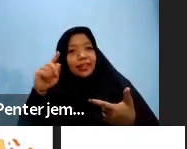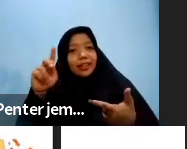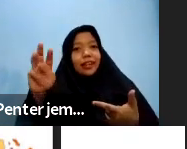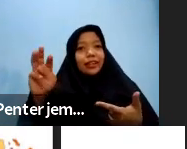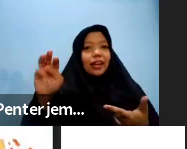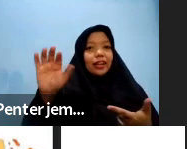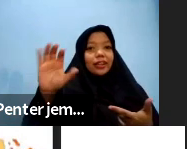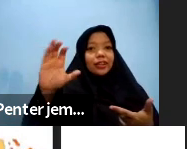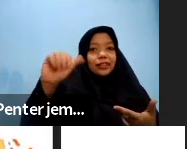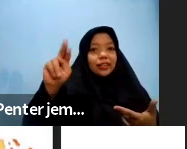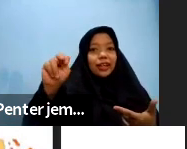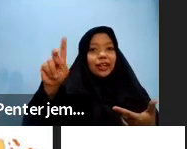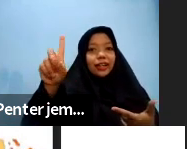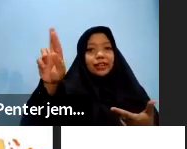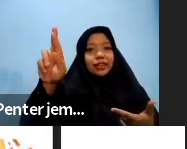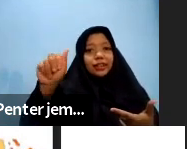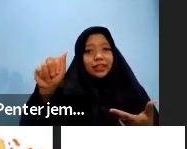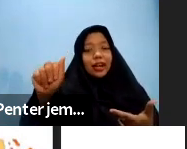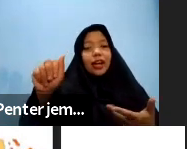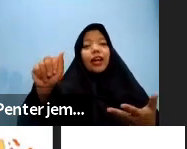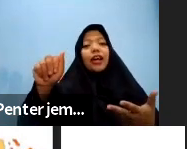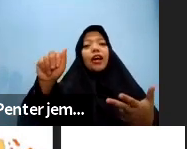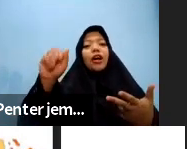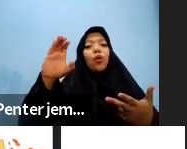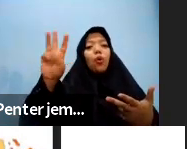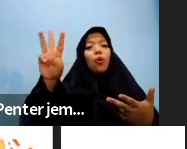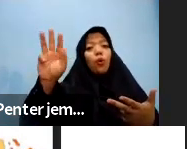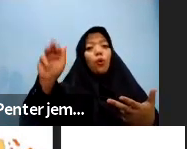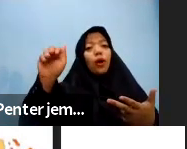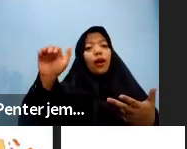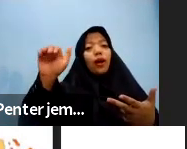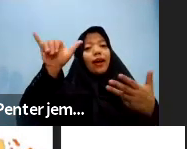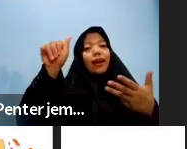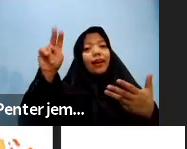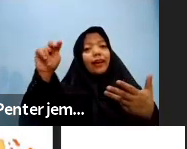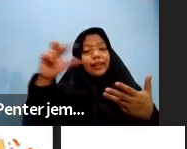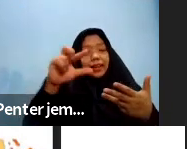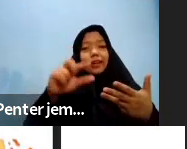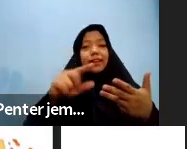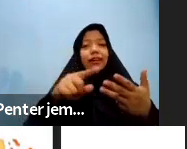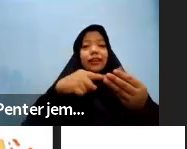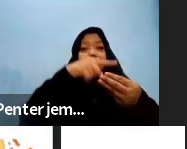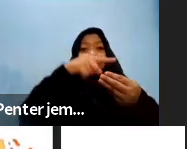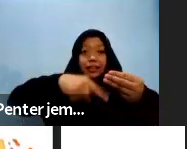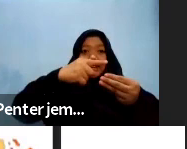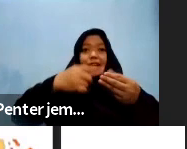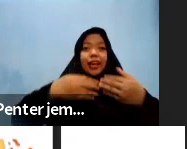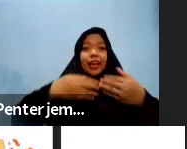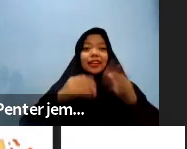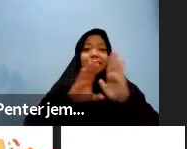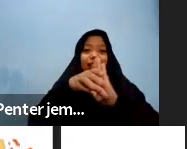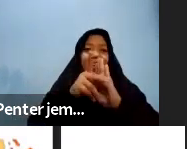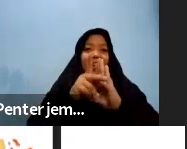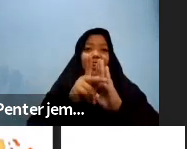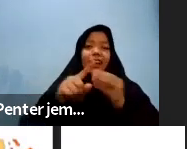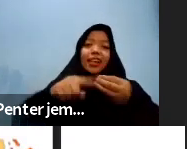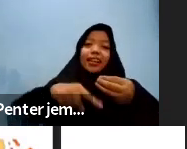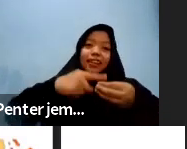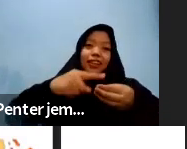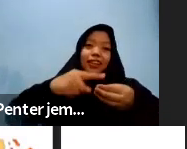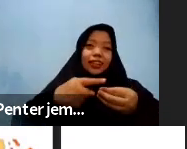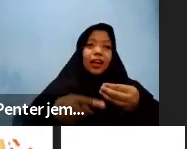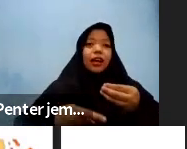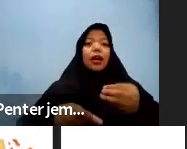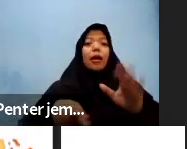mewakili keberagaman Indonesia Nah ini Cerita ini memuat Pendidikan karakter yang sangat mudah dicerna dan